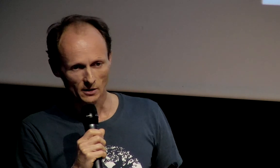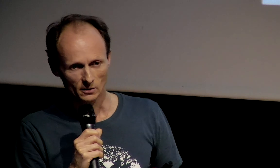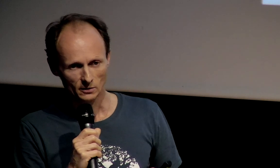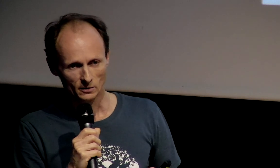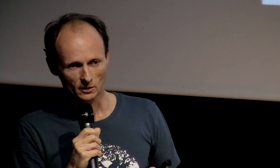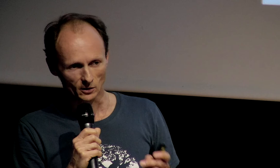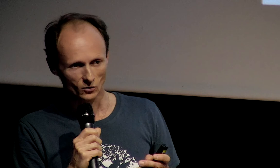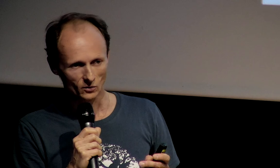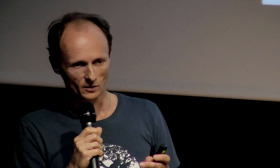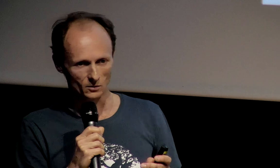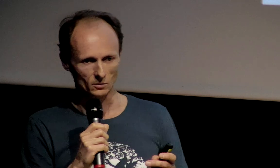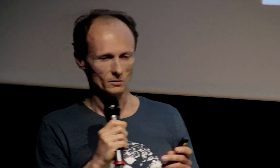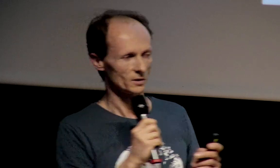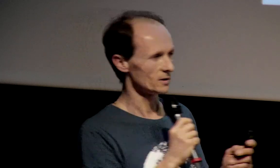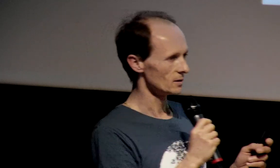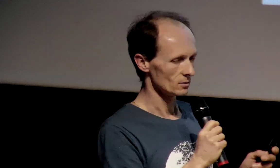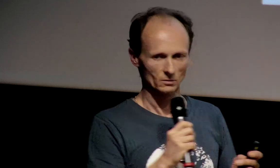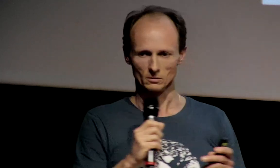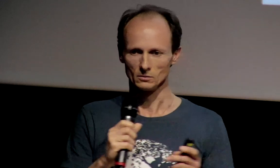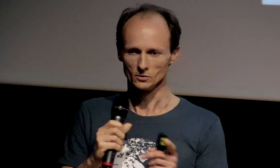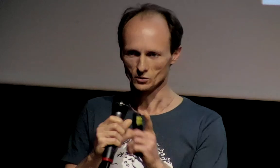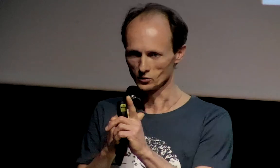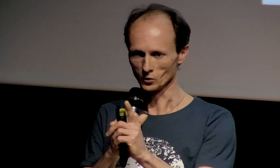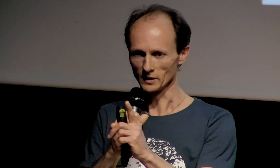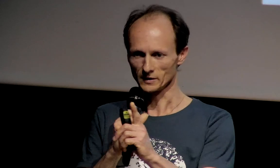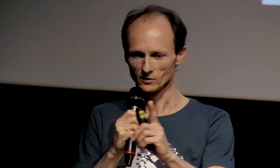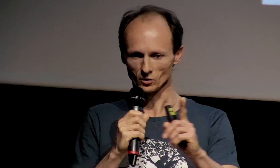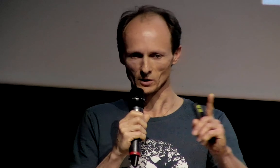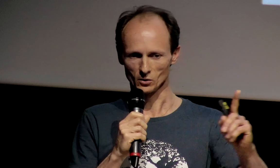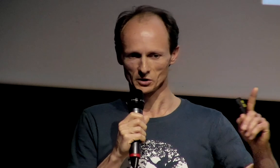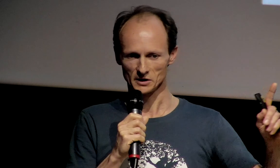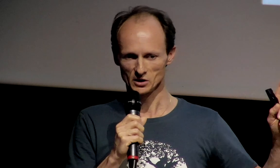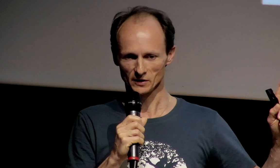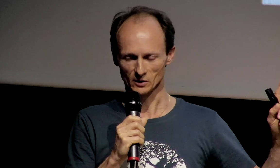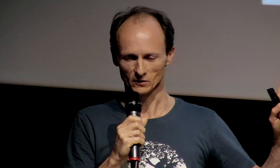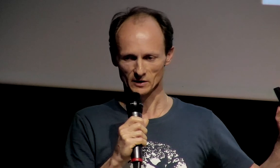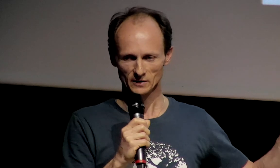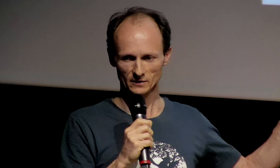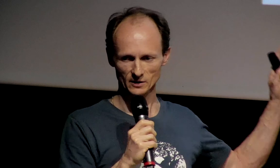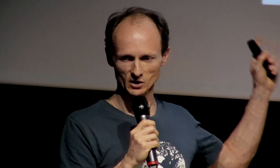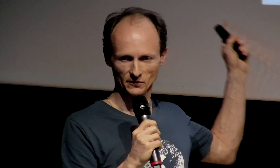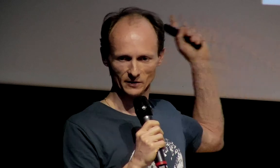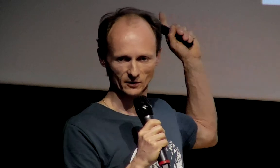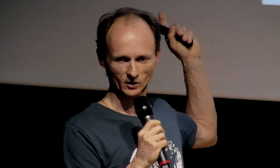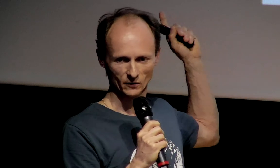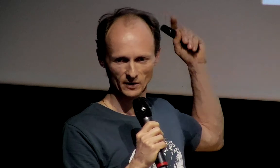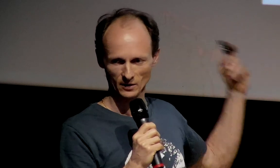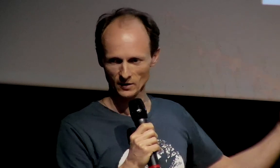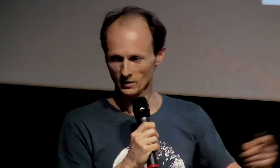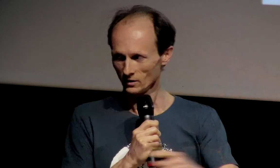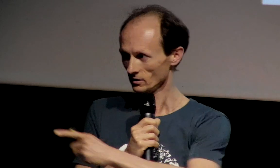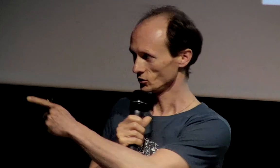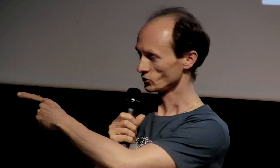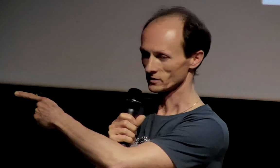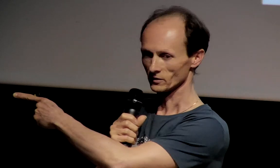degrés attention c'est que si je tourne la tête sur ma gauche ici j'ai fait 90 là j'ai fait 180